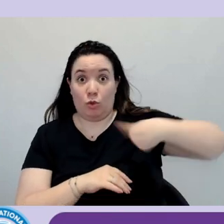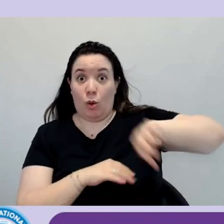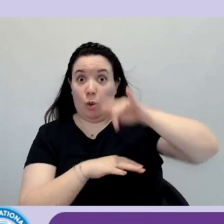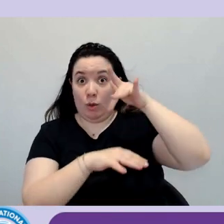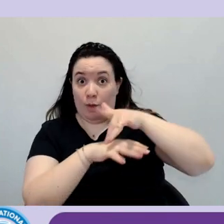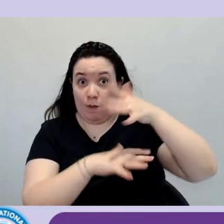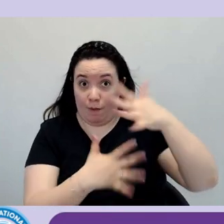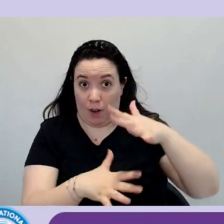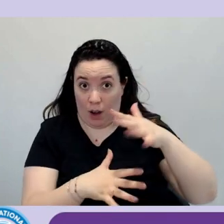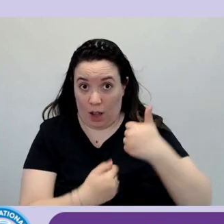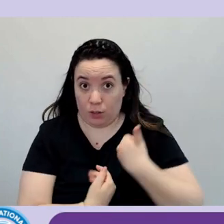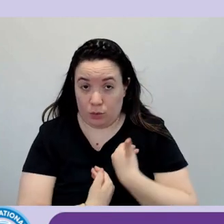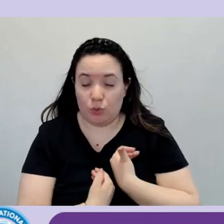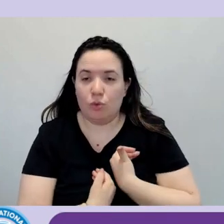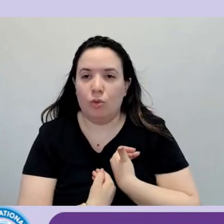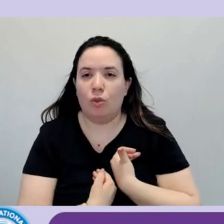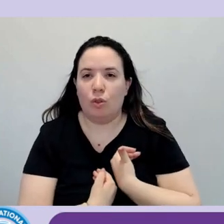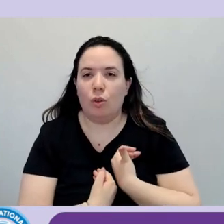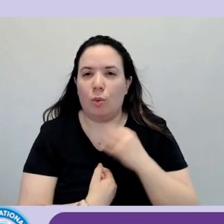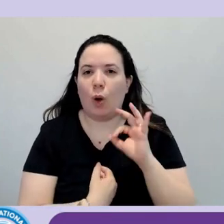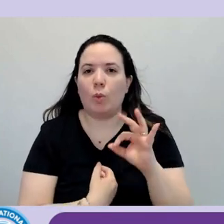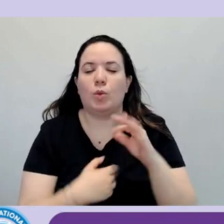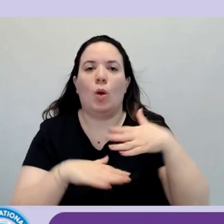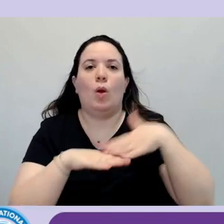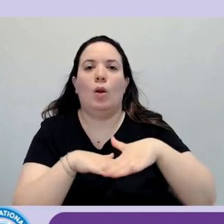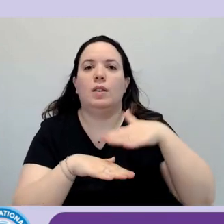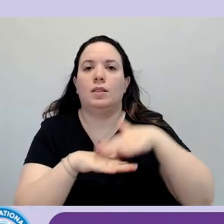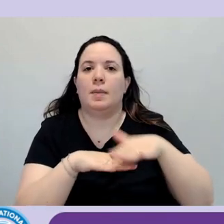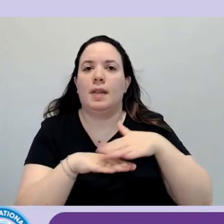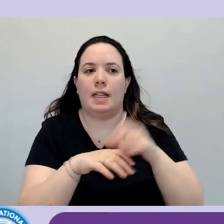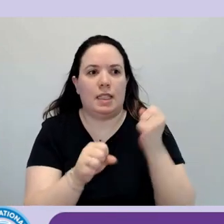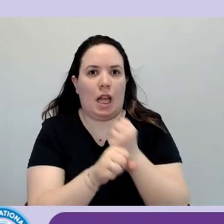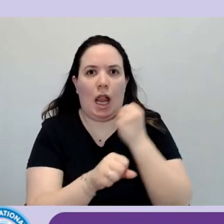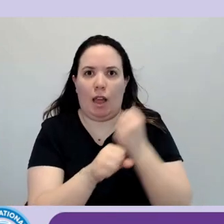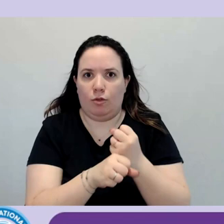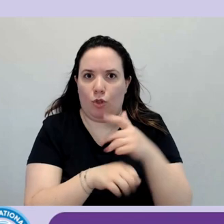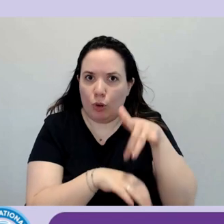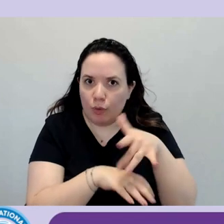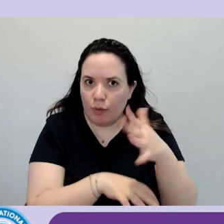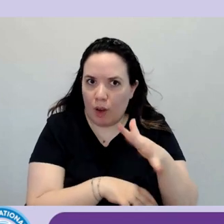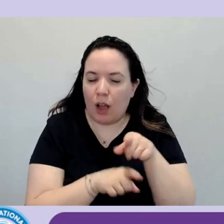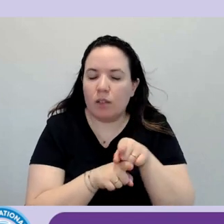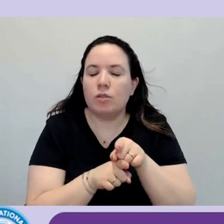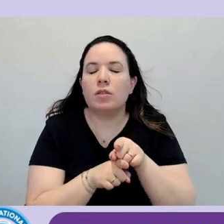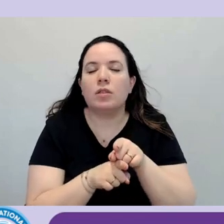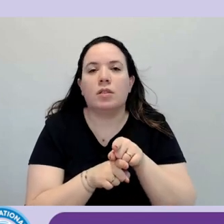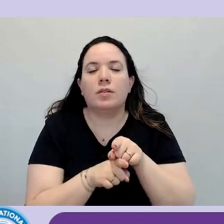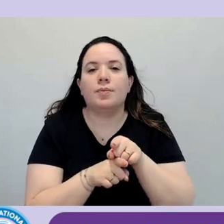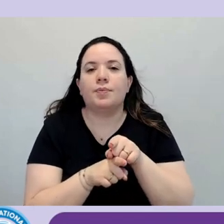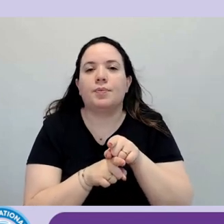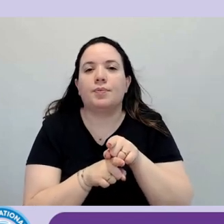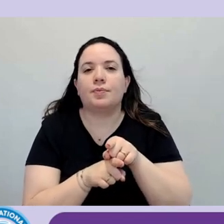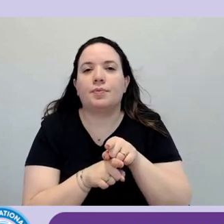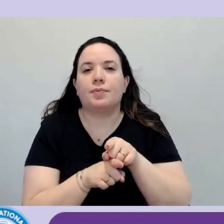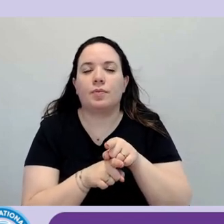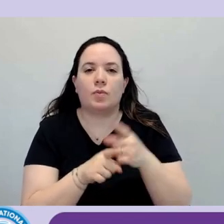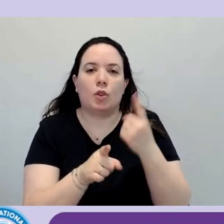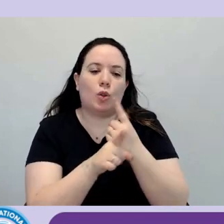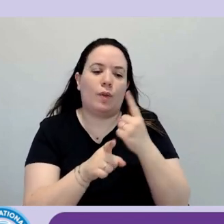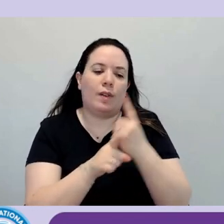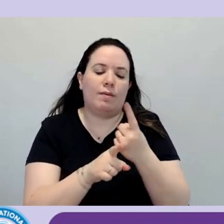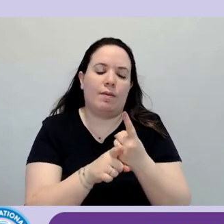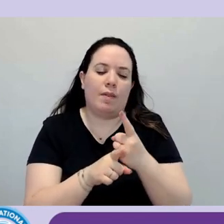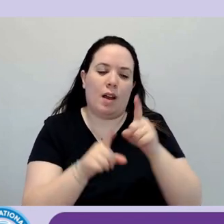eh per esperienza eh lavorativa è capitato di dover condurre delle